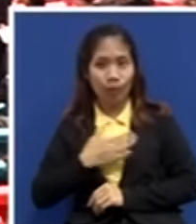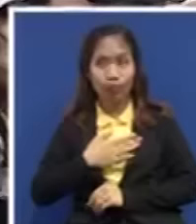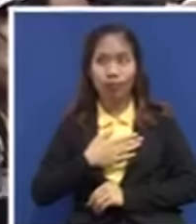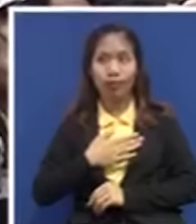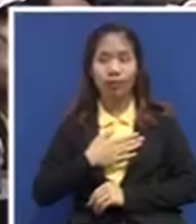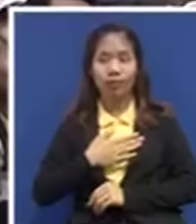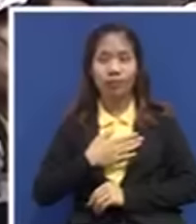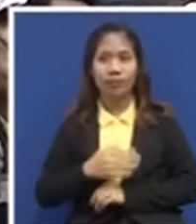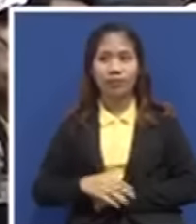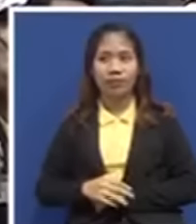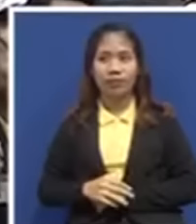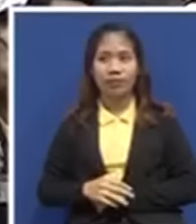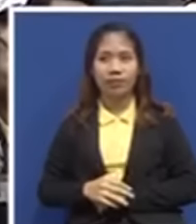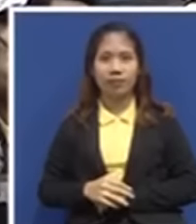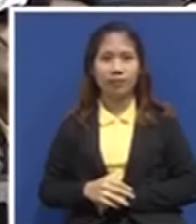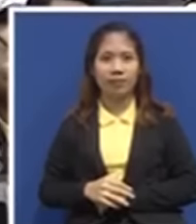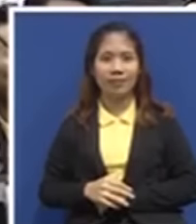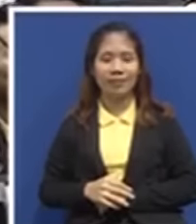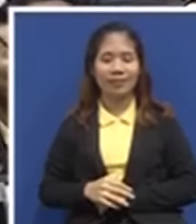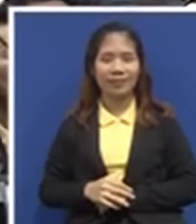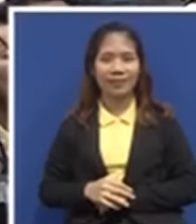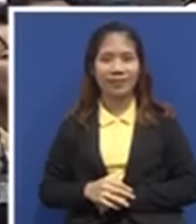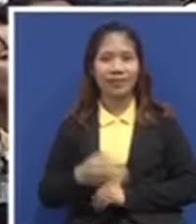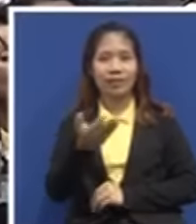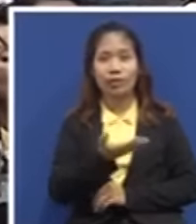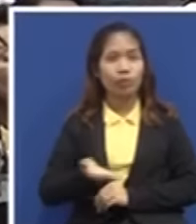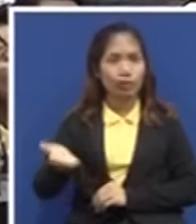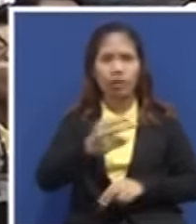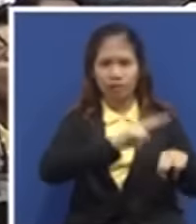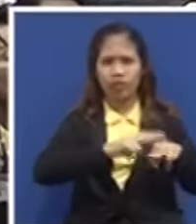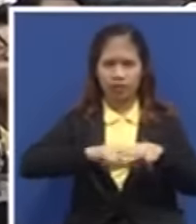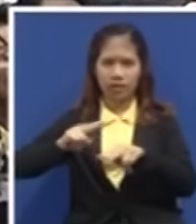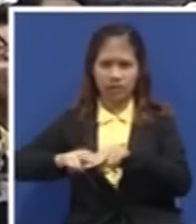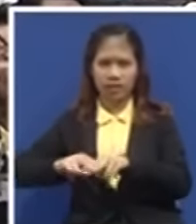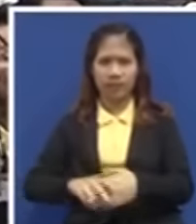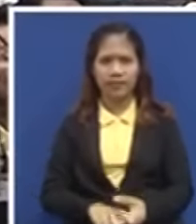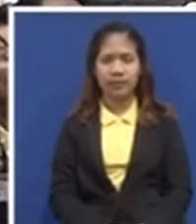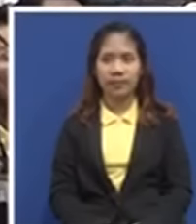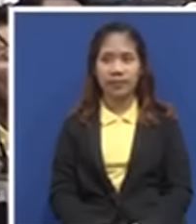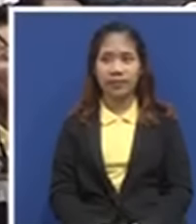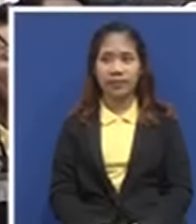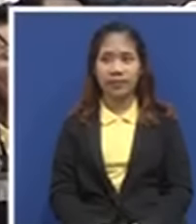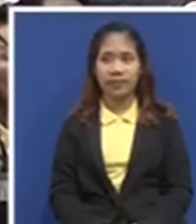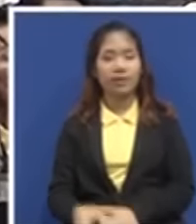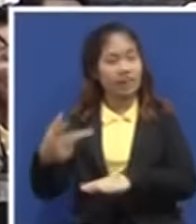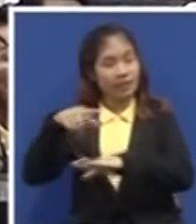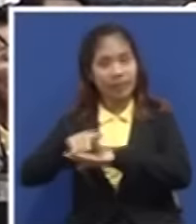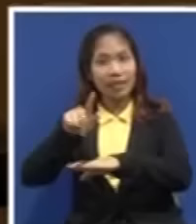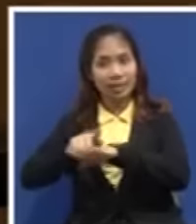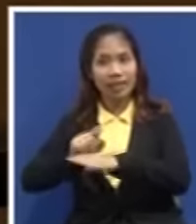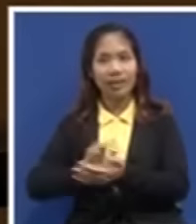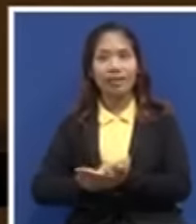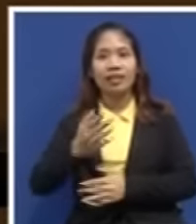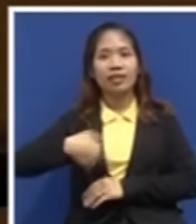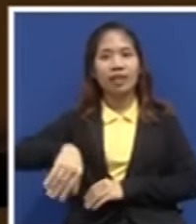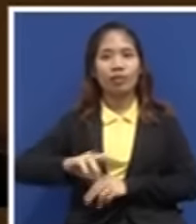น ให้ผมมาอภิปรายต่อดีกว่าครับ ทุกคนกรุณานั่งนะครับ พัก2ครับ คือท่านประธานครับก็อยู่ใน นั่นนะครับทุกท่